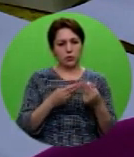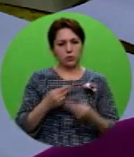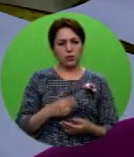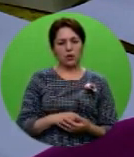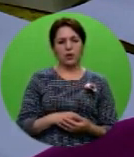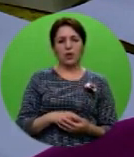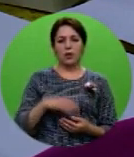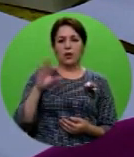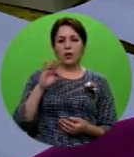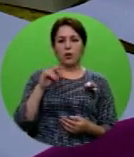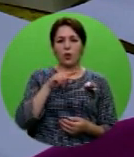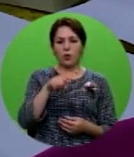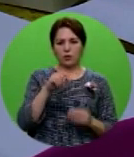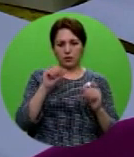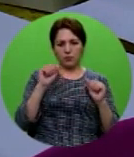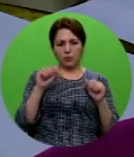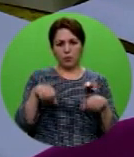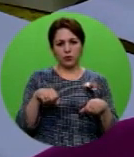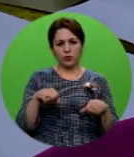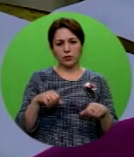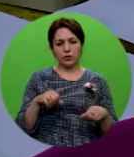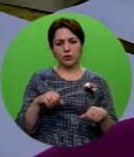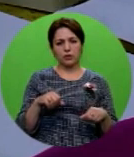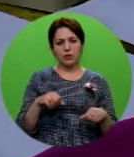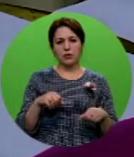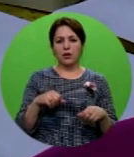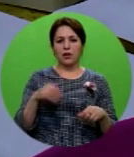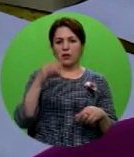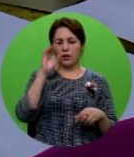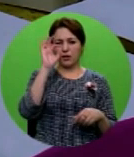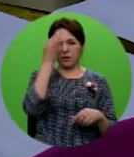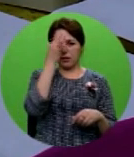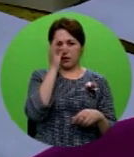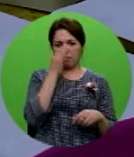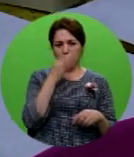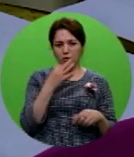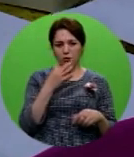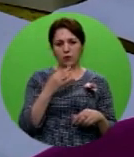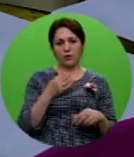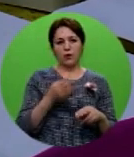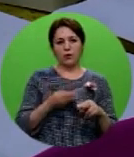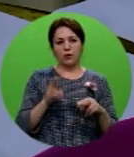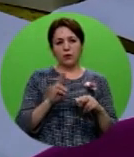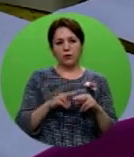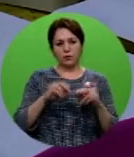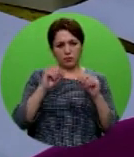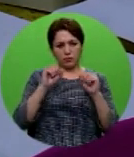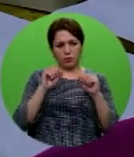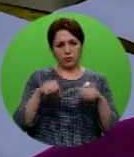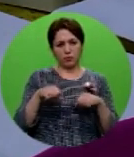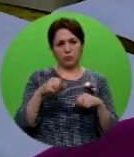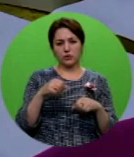Ну, она может быть немного кривой, мы это обязательно будем подправлять в